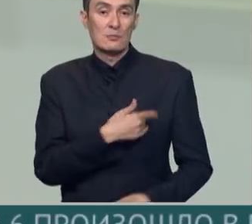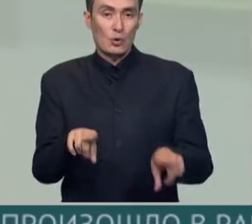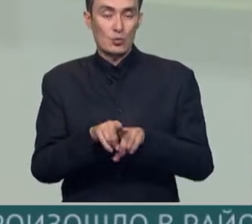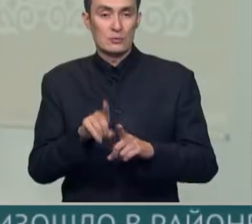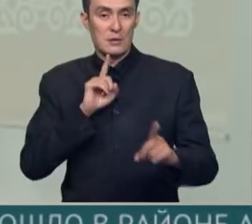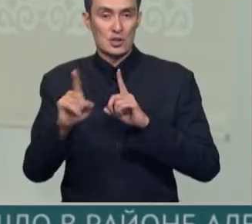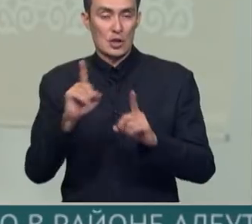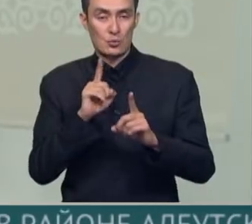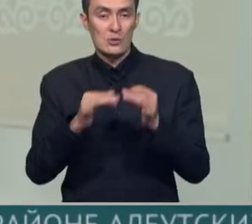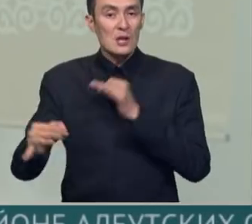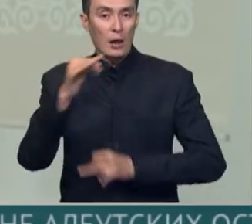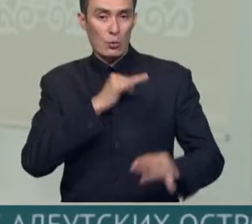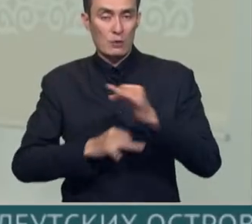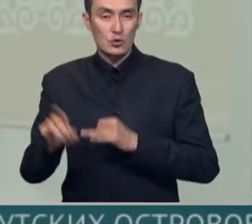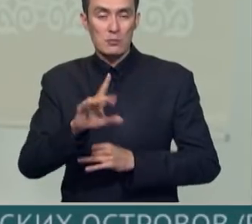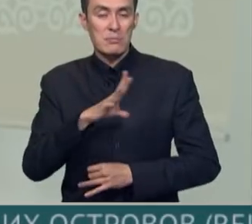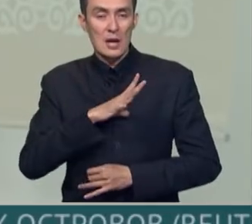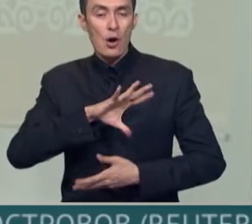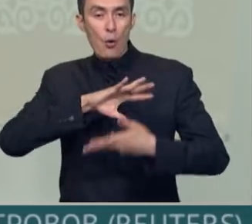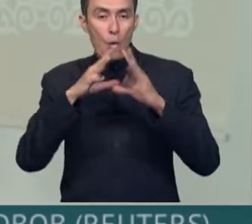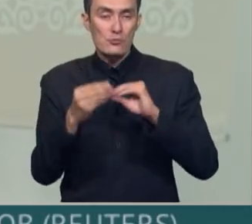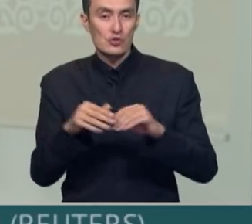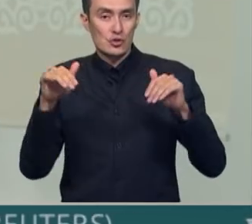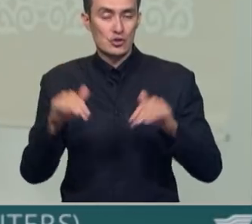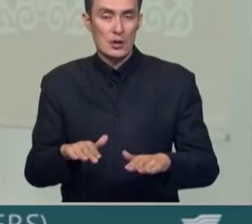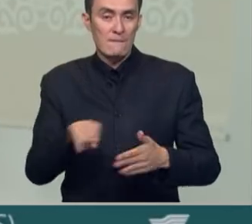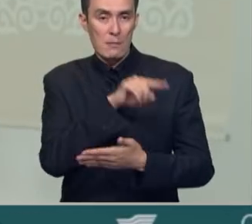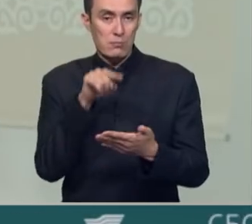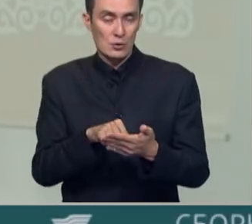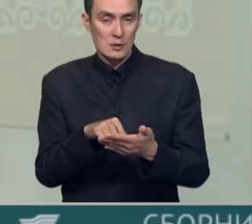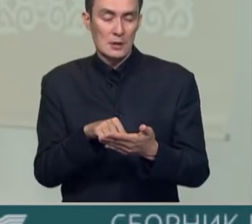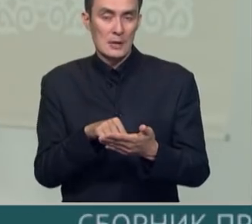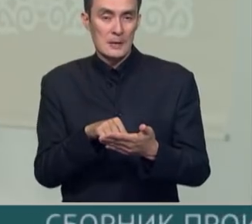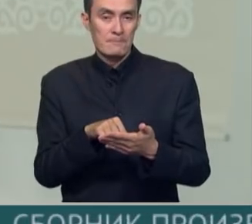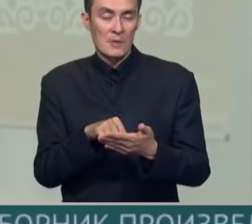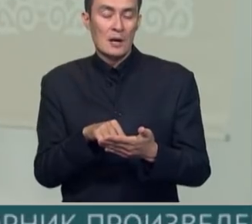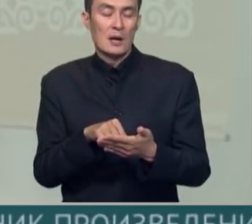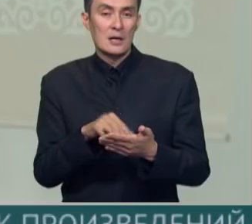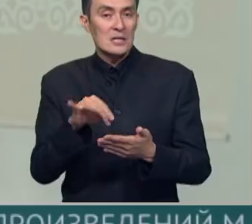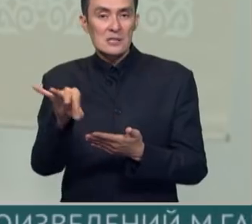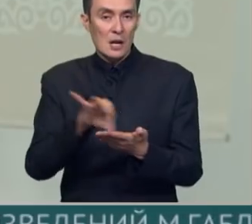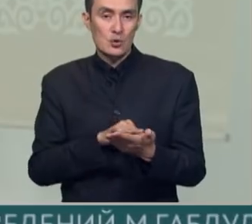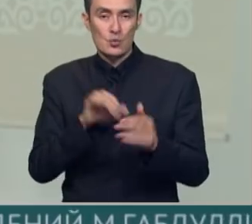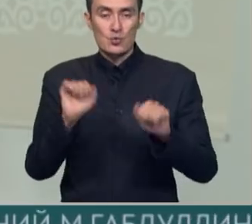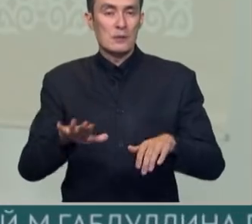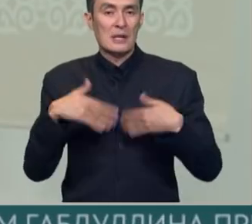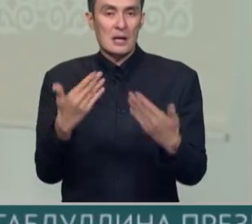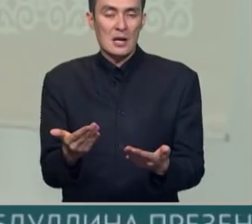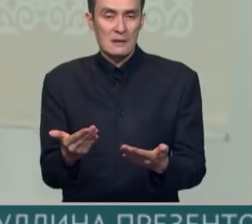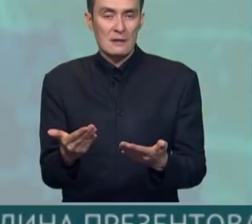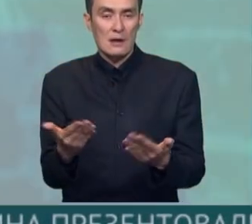диалоговую площадку, где будет обсуждаться, во-первых, подниматься сама проблематика, и сразу мы будем предлагать пути